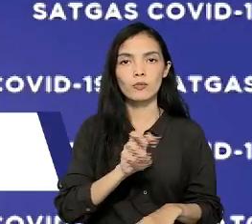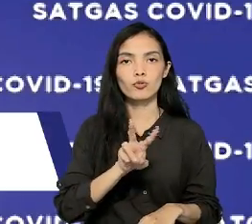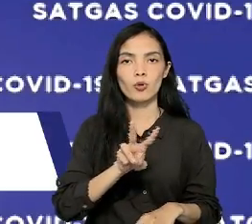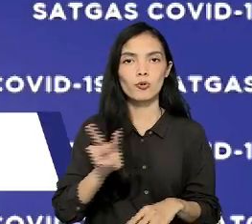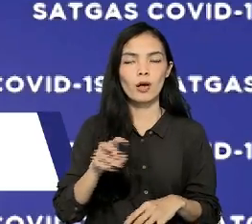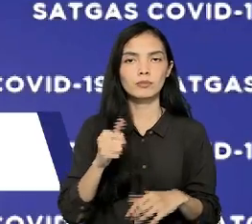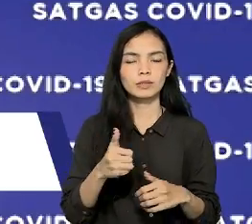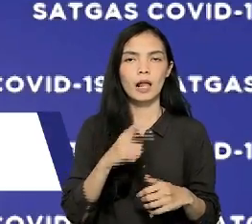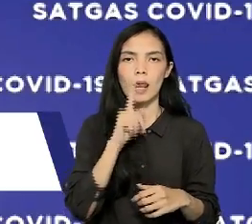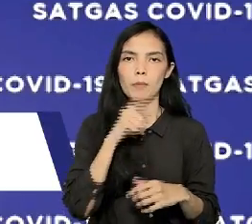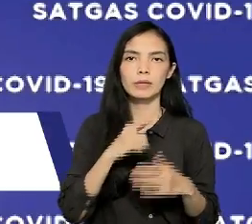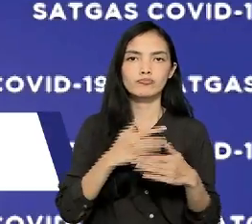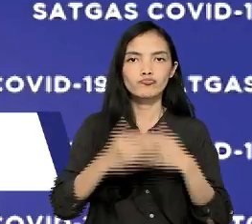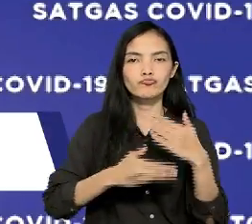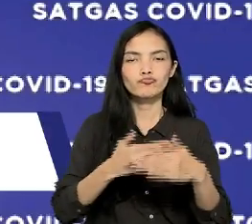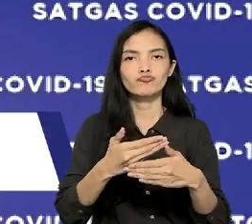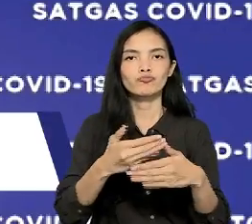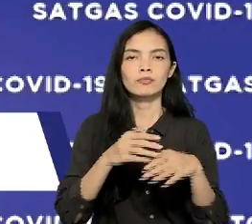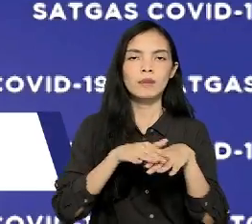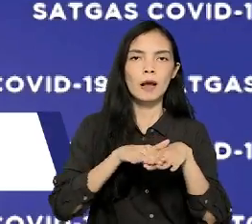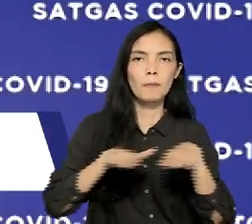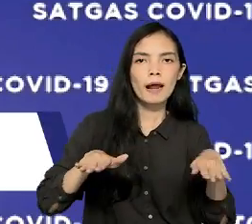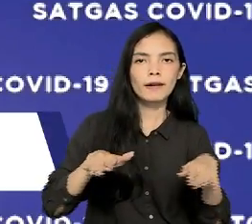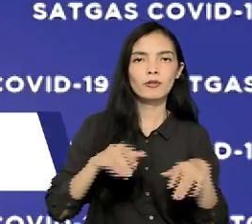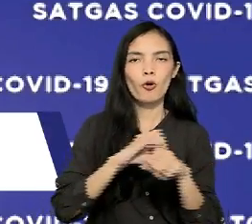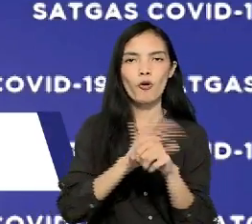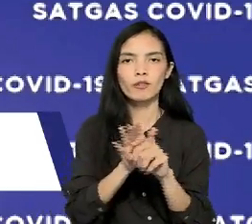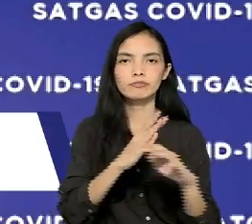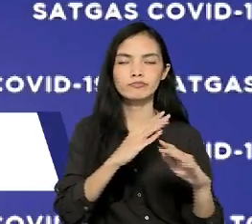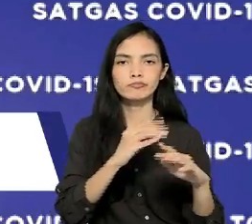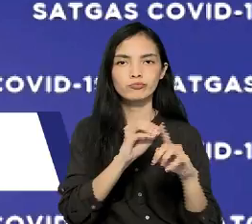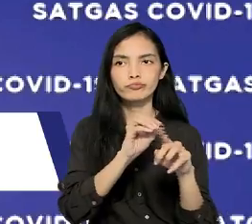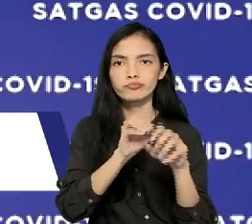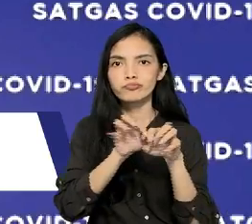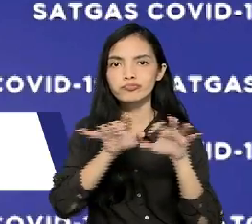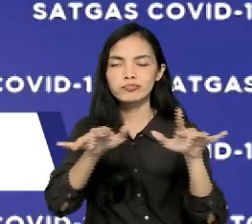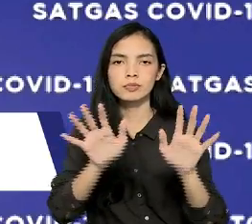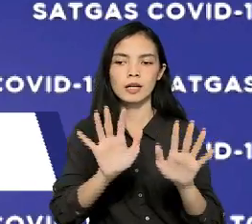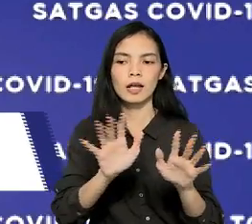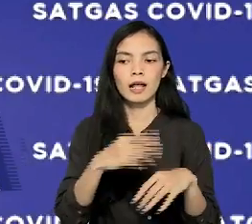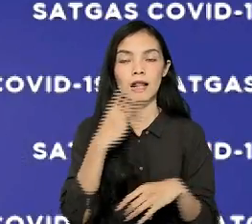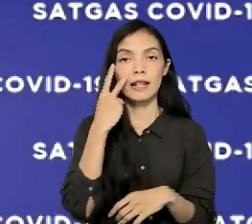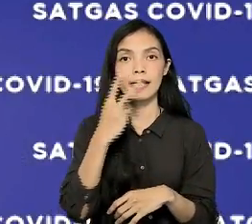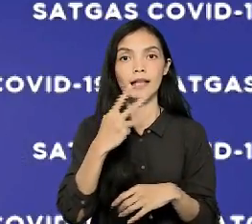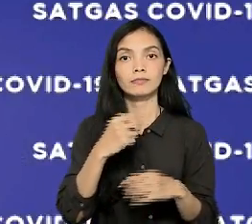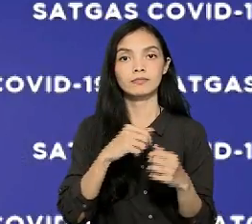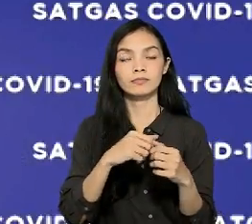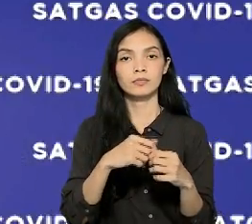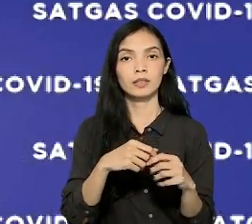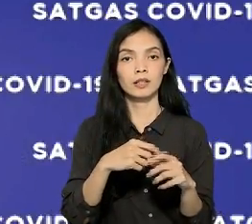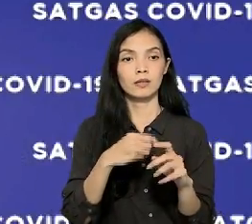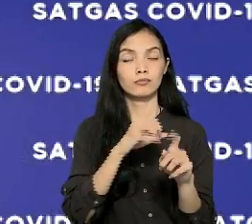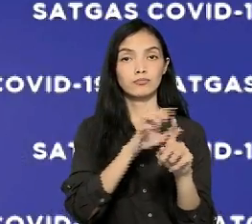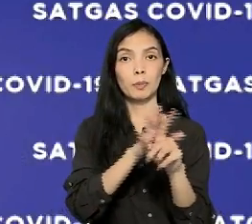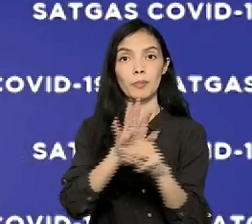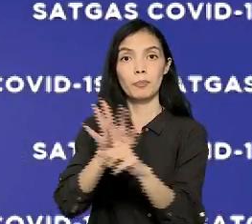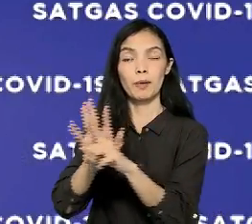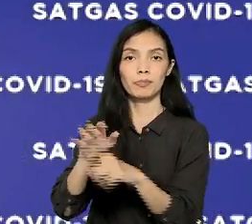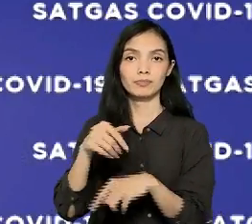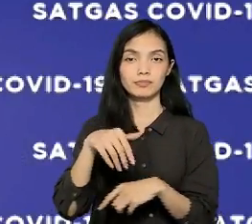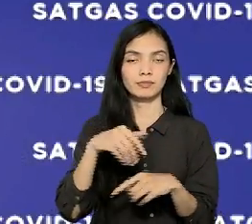yang produktif dan aman COVID. Apabila dilihat dari laju kasus positif di tahun